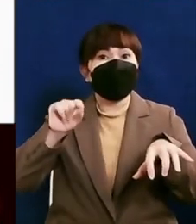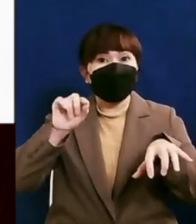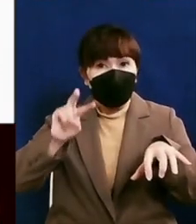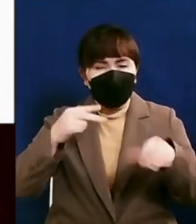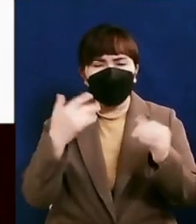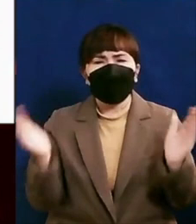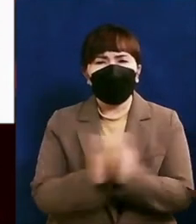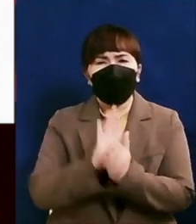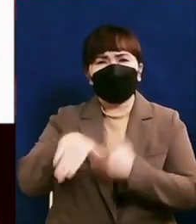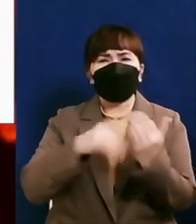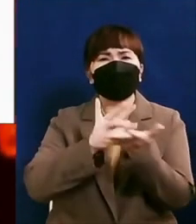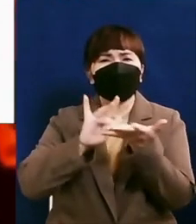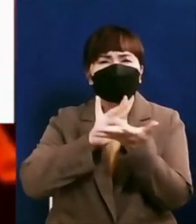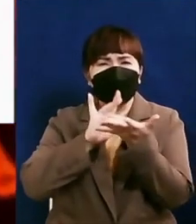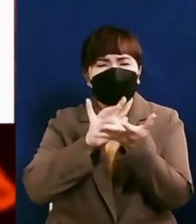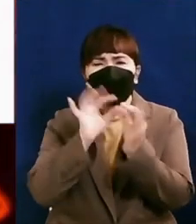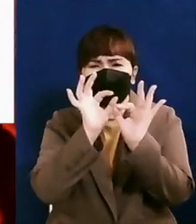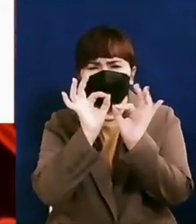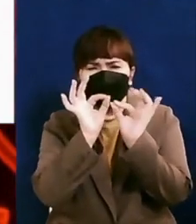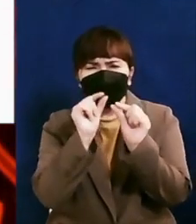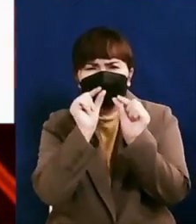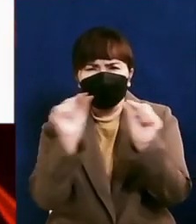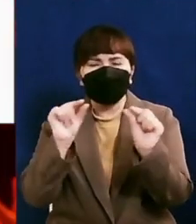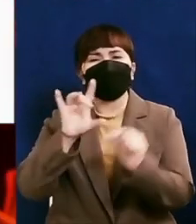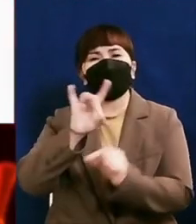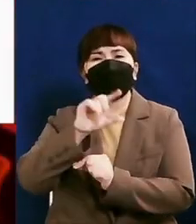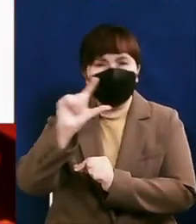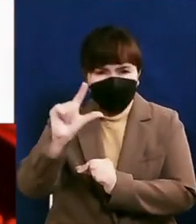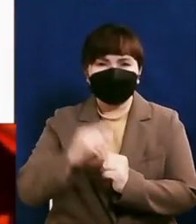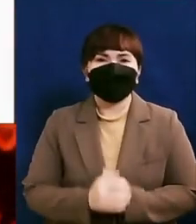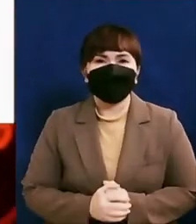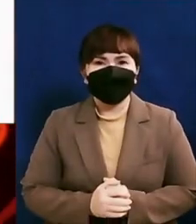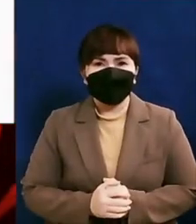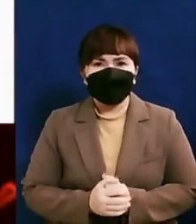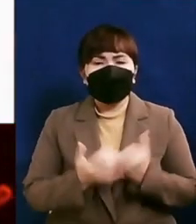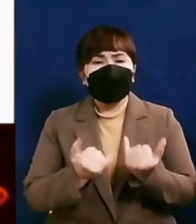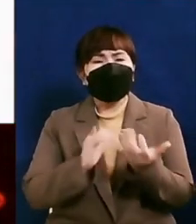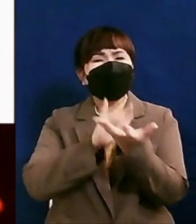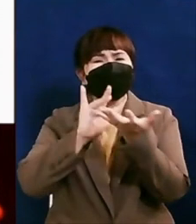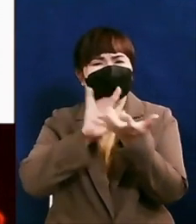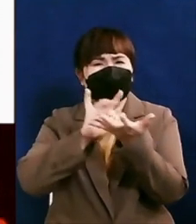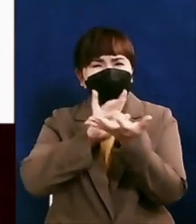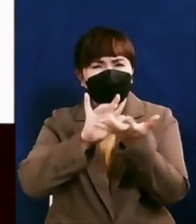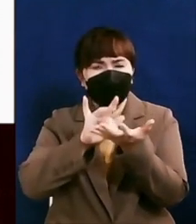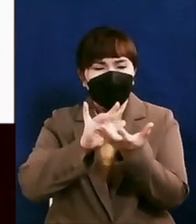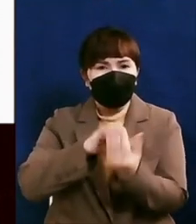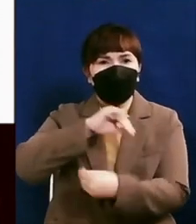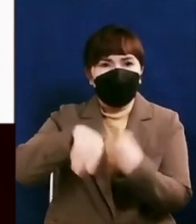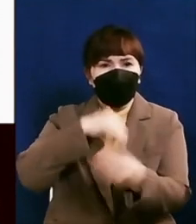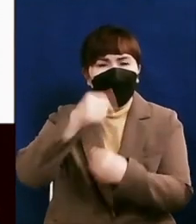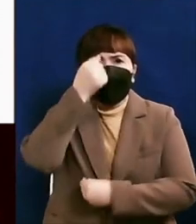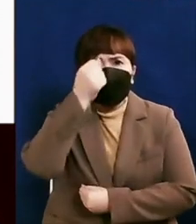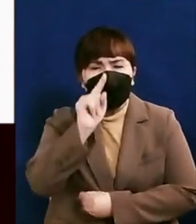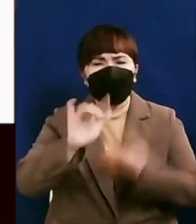ะครับต้องยอมรับนะครับว่าปัจจุบันเนี่ยการใช้ยาเนี่ยค่อนข้างสูงนะครับเฉลี่ยวันละ